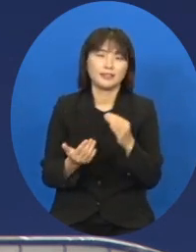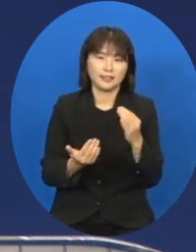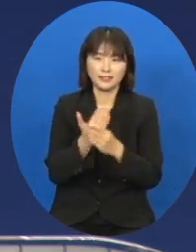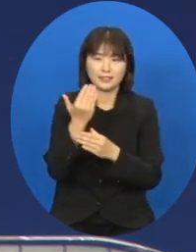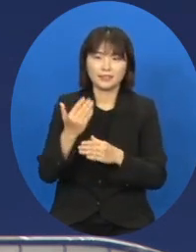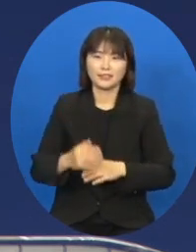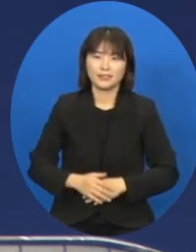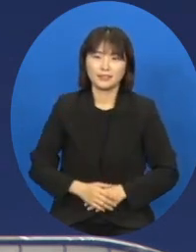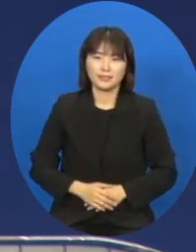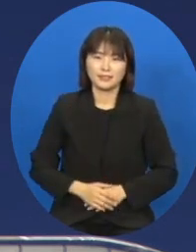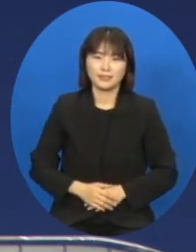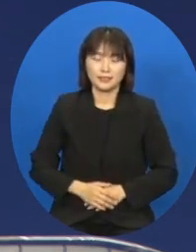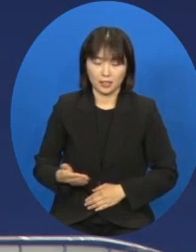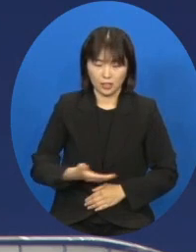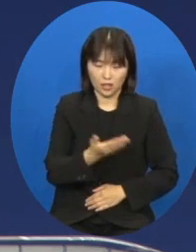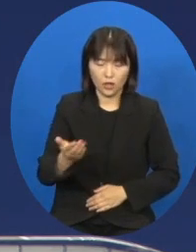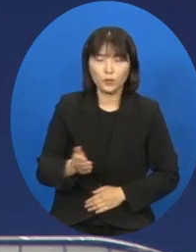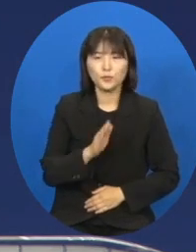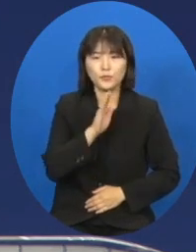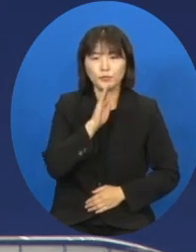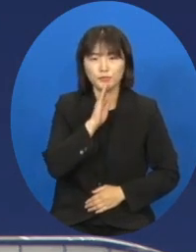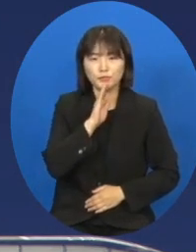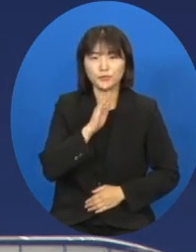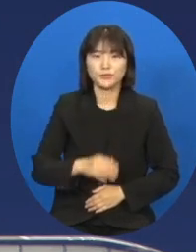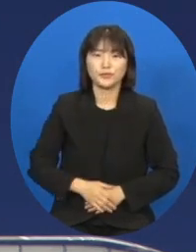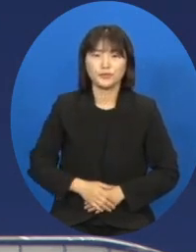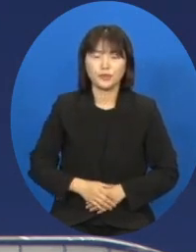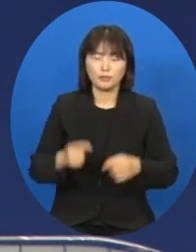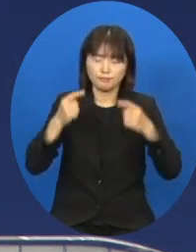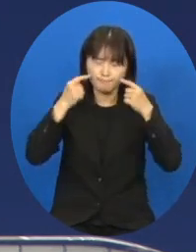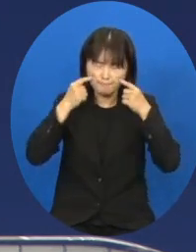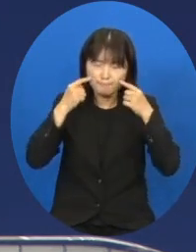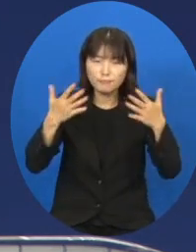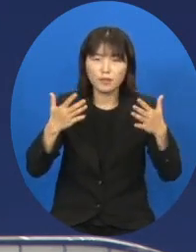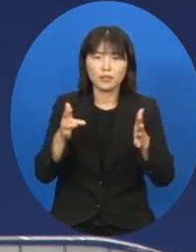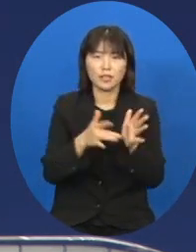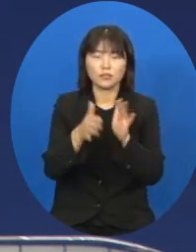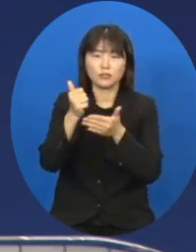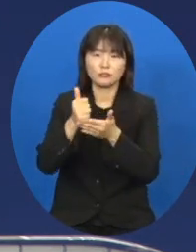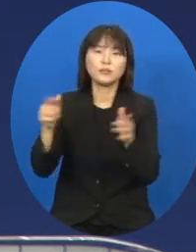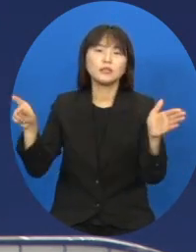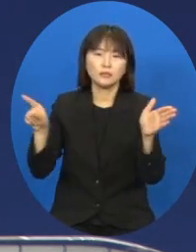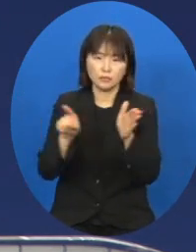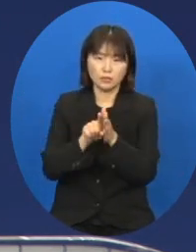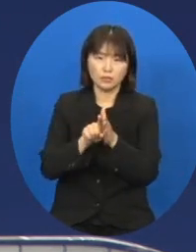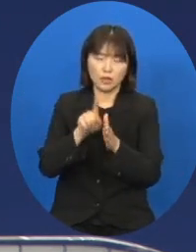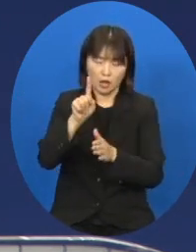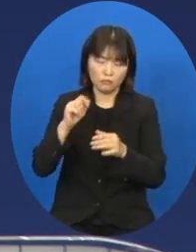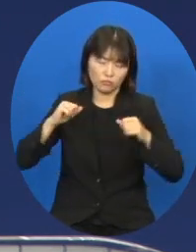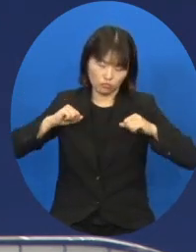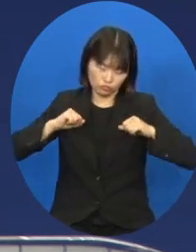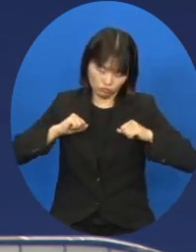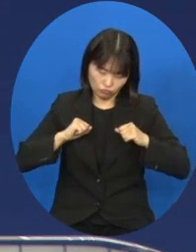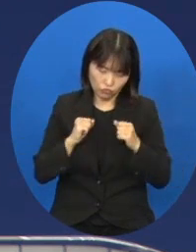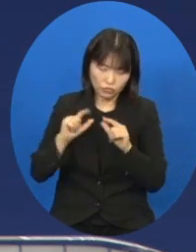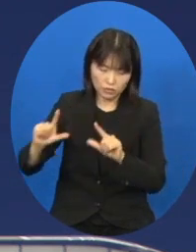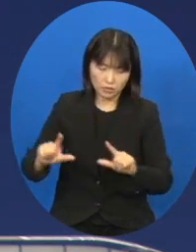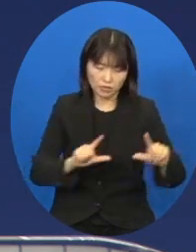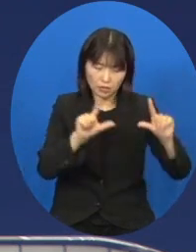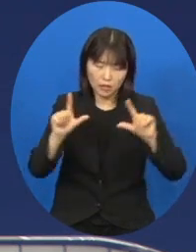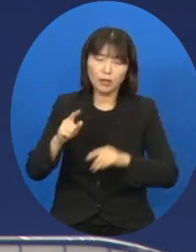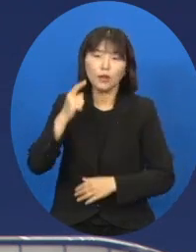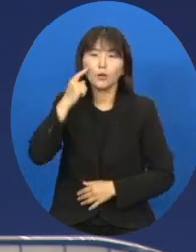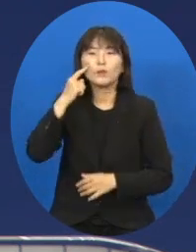여러분, 이제는 진짜 분명하게 예수님을 믿고 한번 순종의 삶을